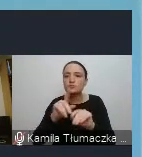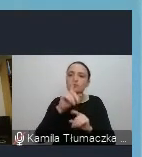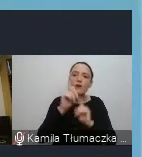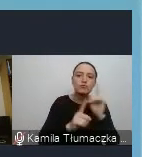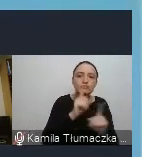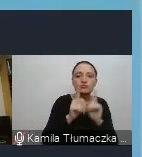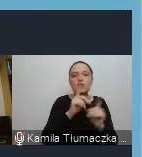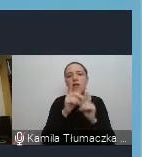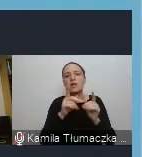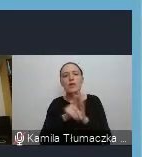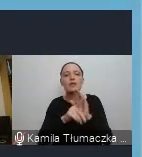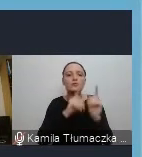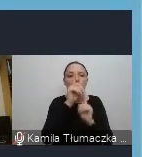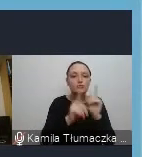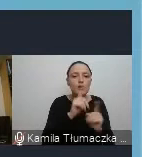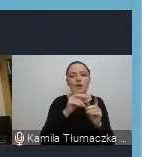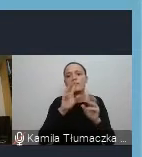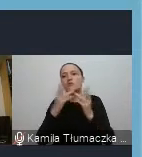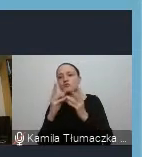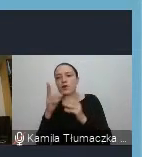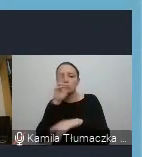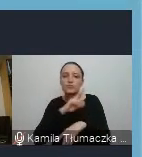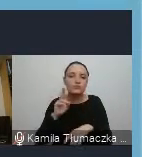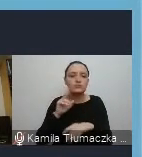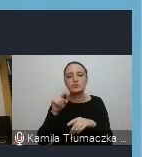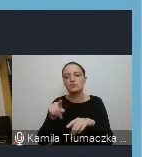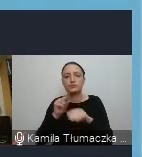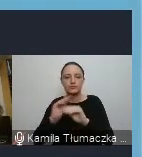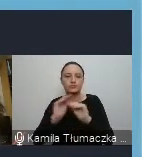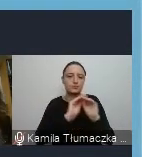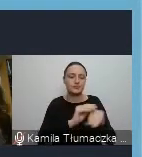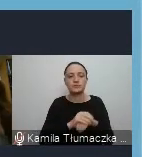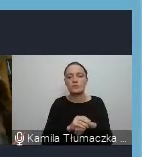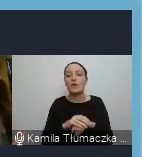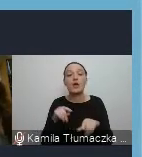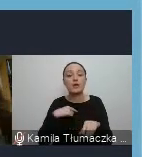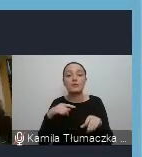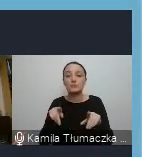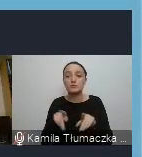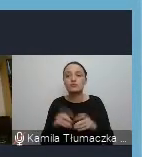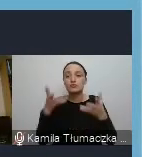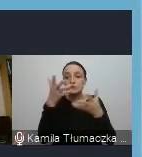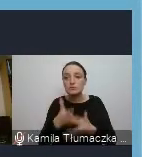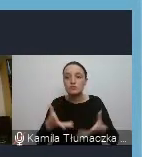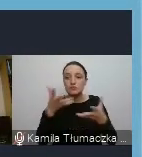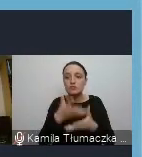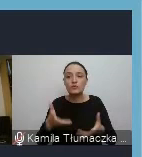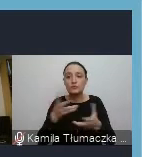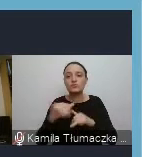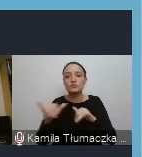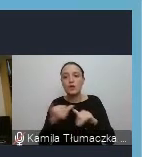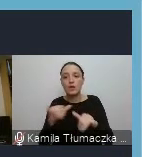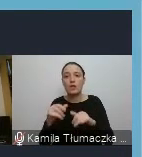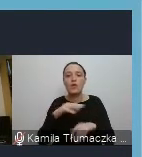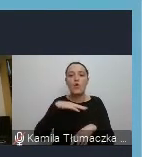wychowania przedszkolnego, a także na warsztatach dla rodziców. Oprócz tego jestem członkiem zarządu w Polskim Związku Logopedów w oddziale